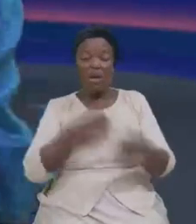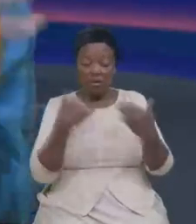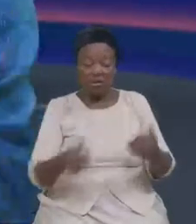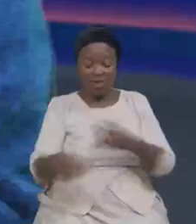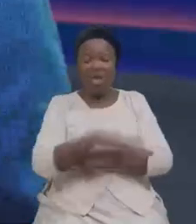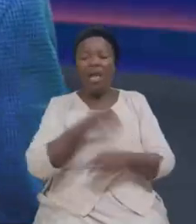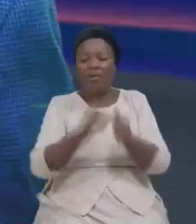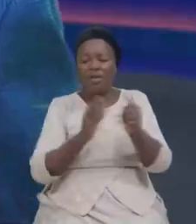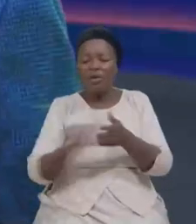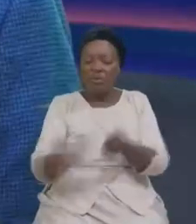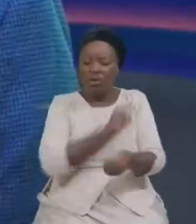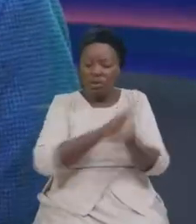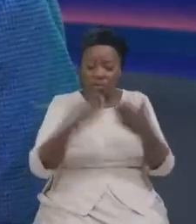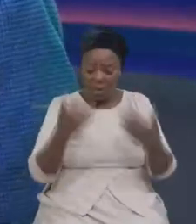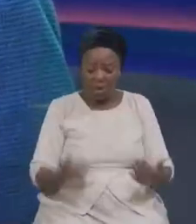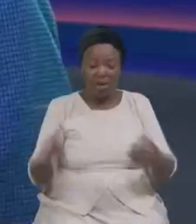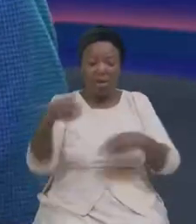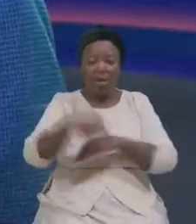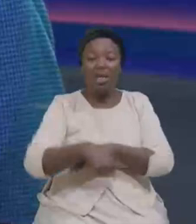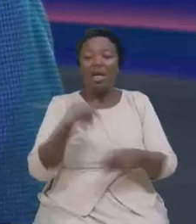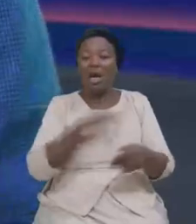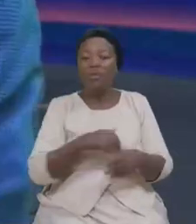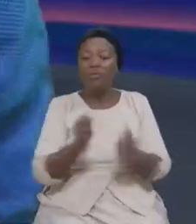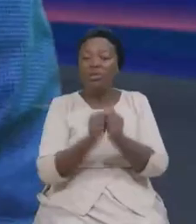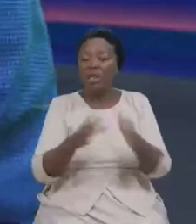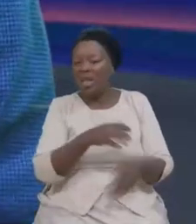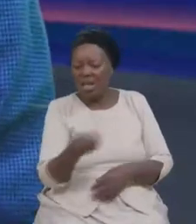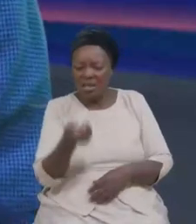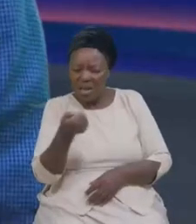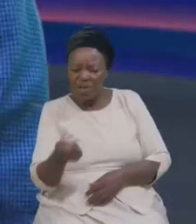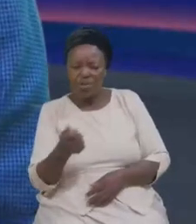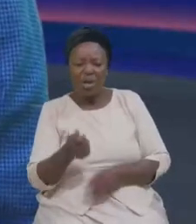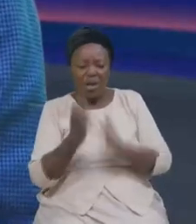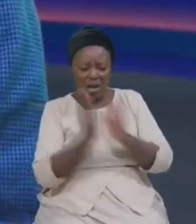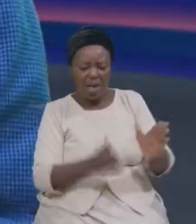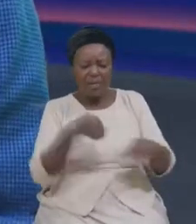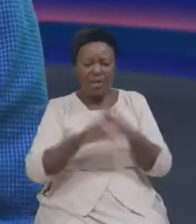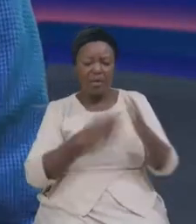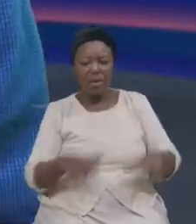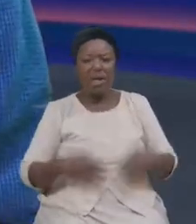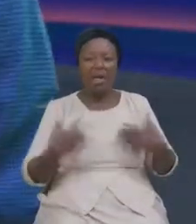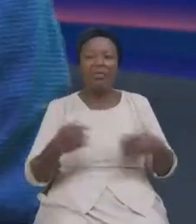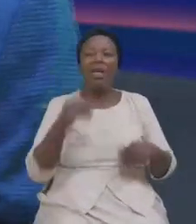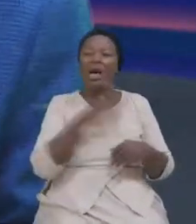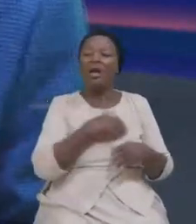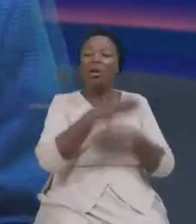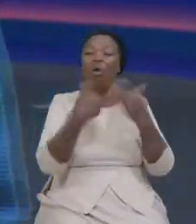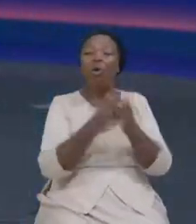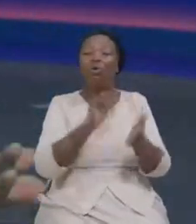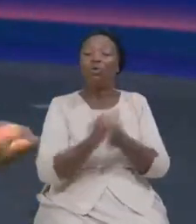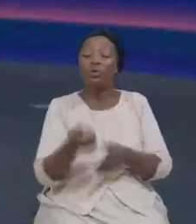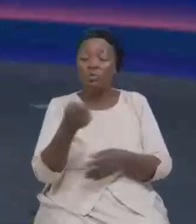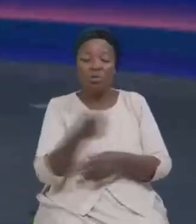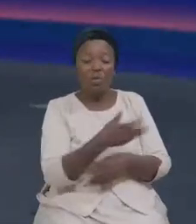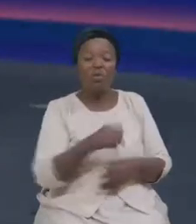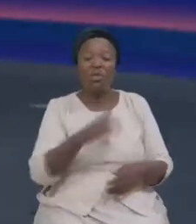sans aucune tâche et sans aucun grain de cette œuvre du diable restant dans ta vie.